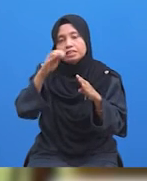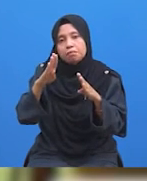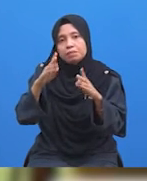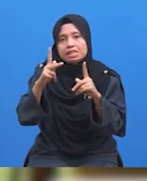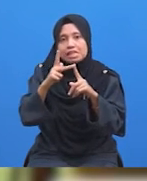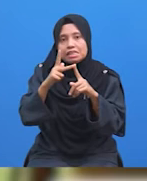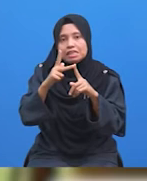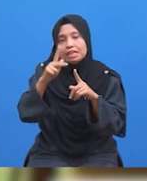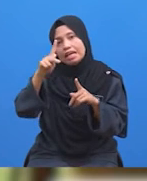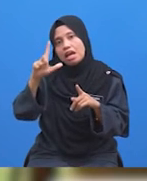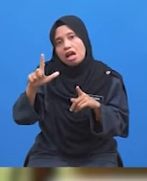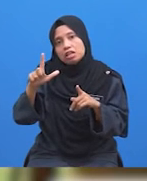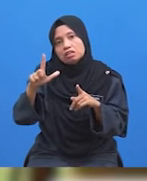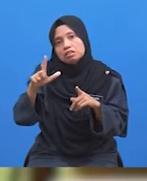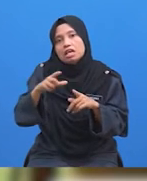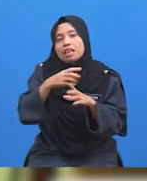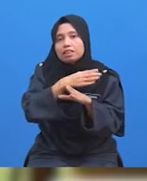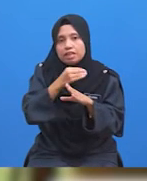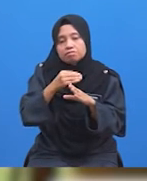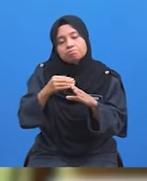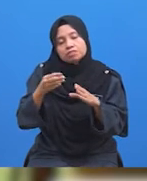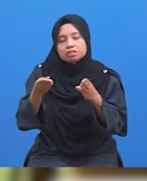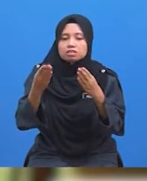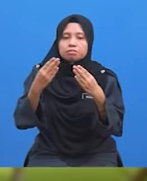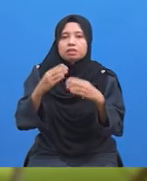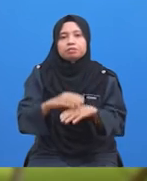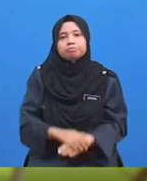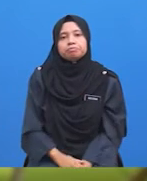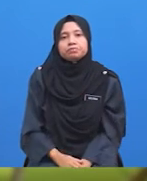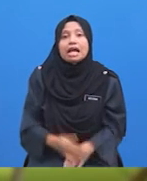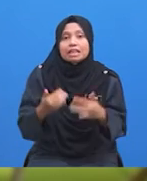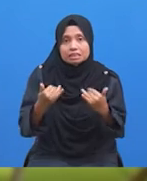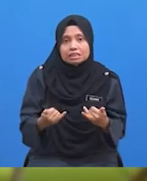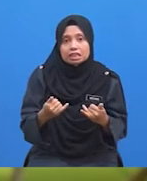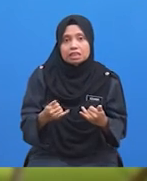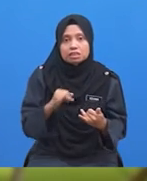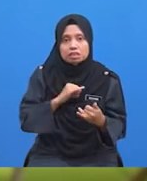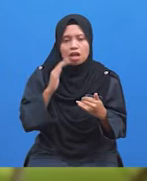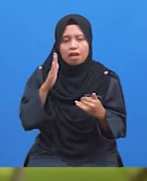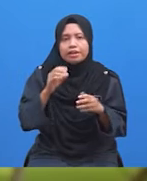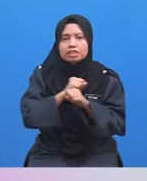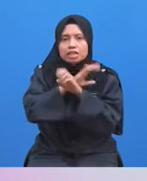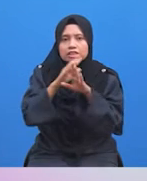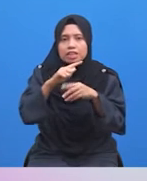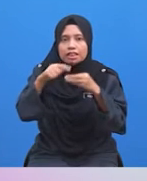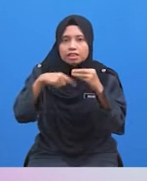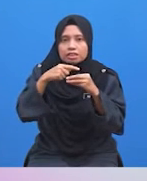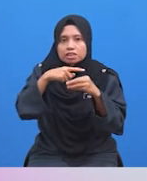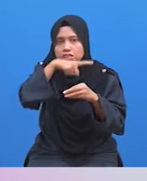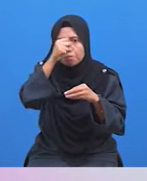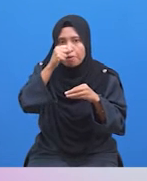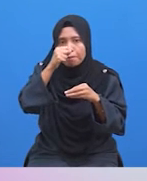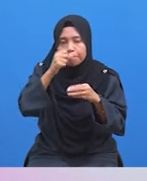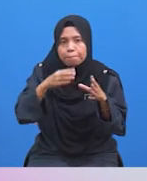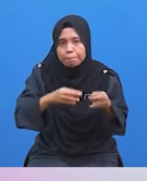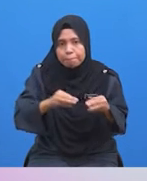Bahru ke Bandar Kuala Lumpur dan sebaliknya sekarang saya akan menjelaskan tentang faktor-faktor